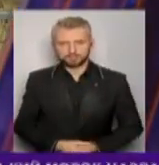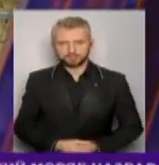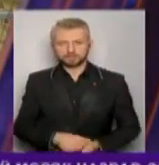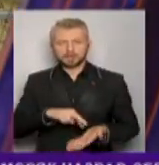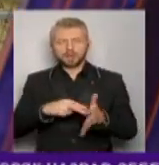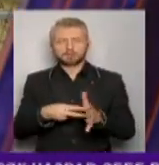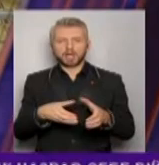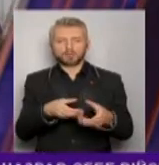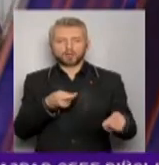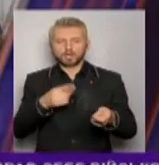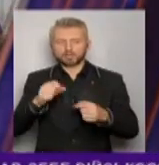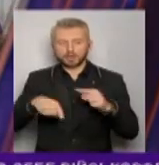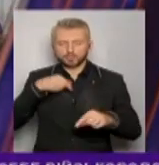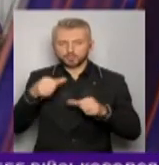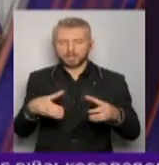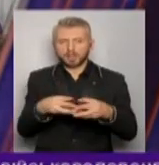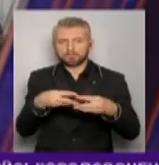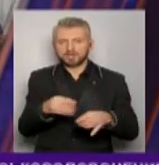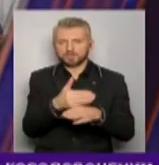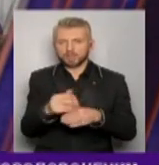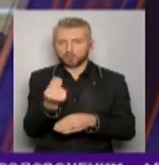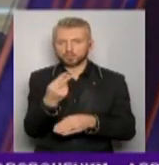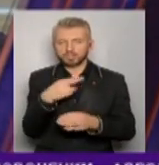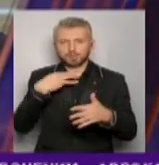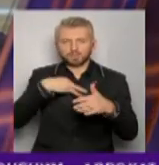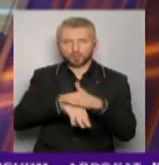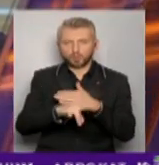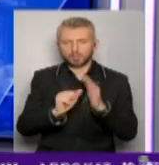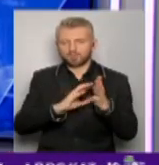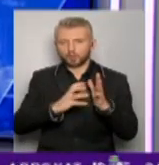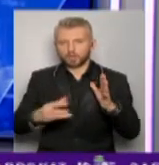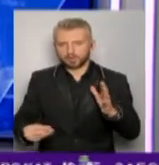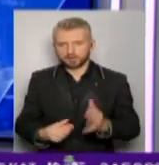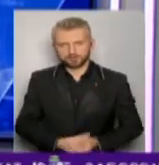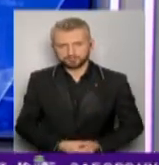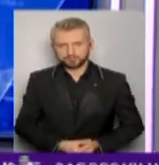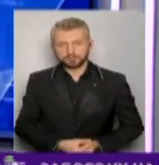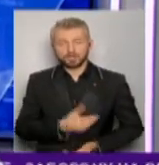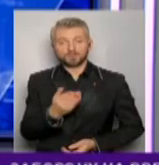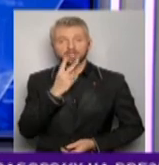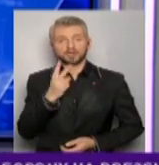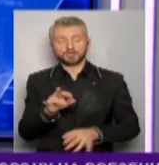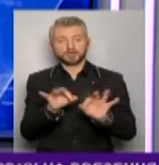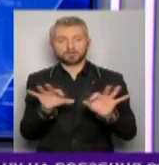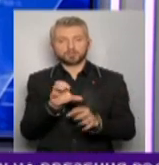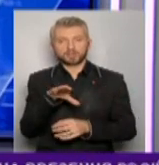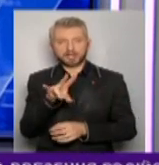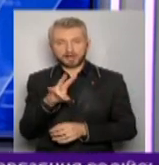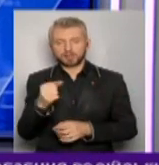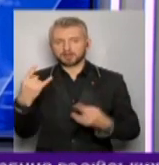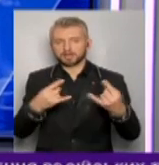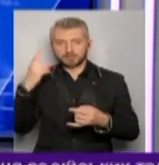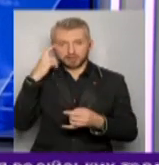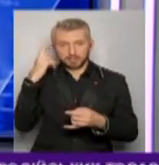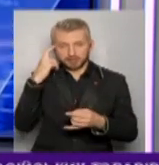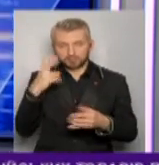Плани уряду на наступний рік. Кабмін виділяє кошти для метро на Виноградар. Ви дивитесь випуск СТН на телеканалі «Київ», в